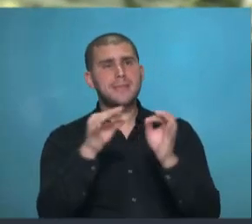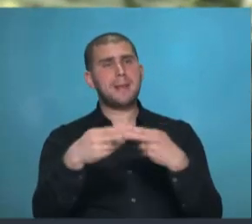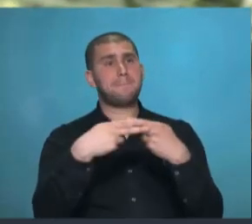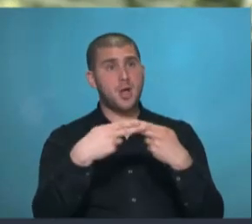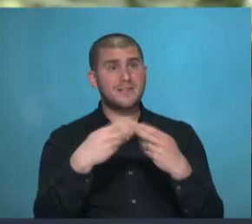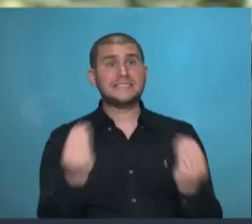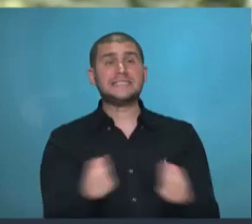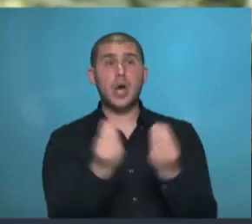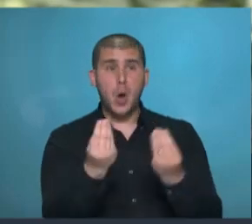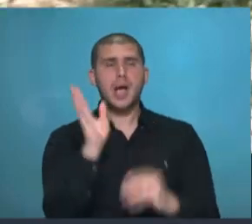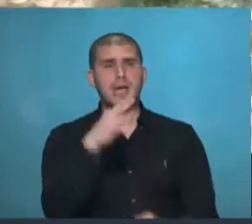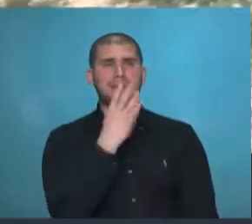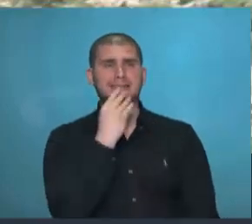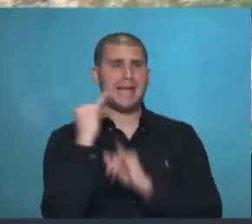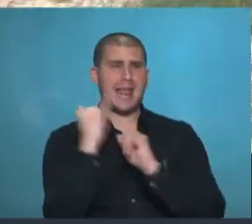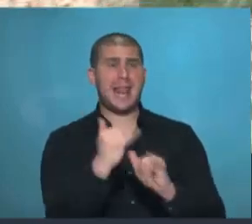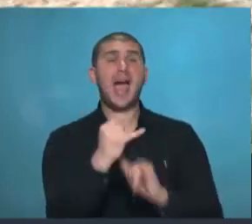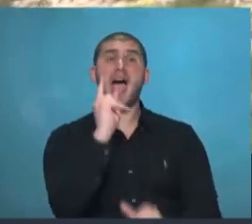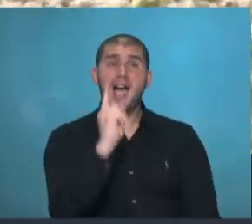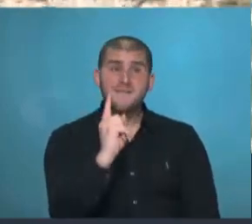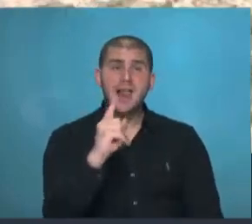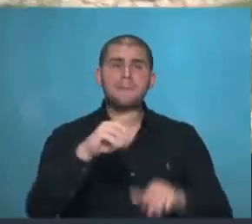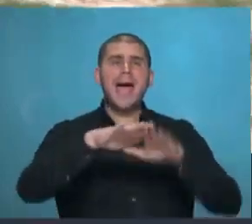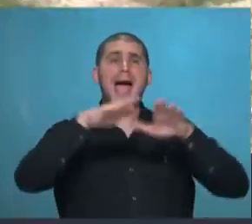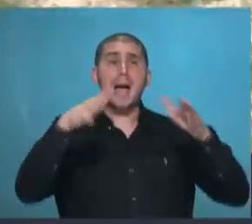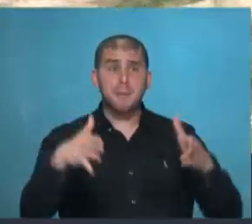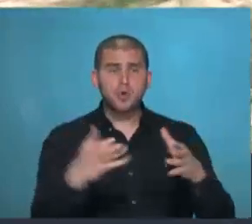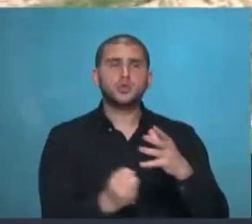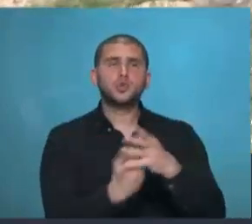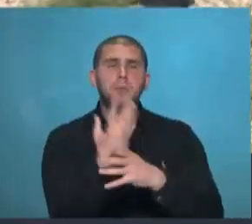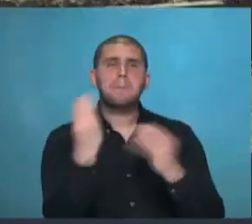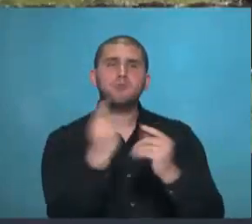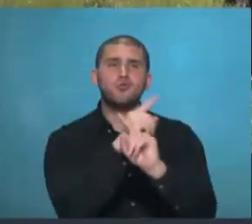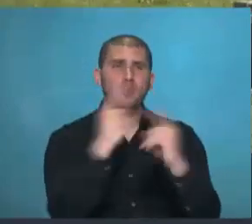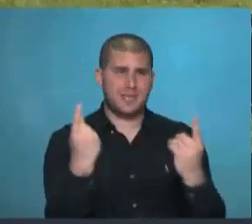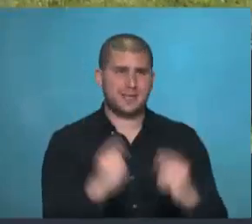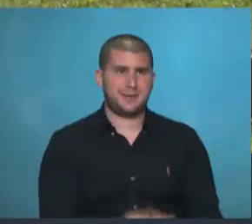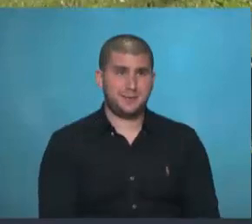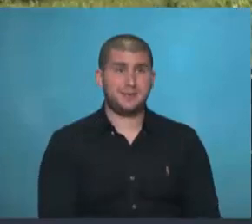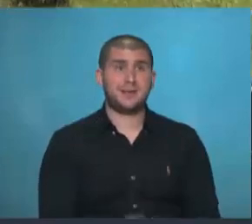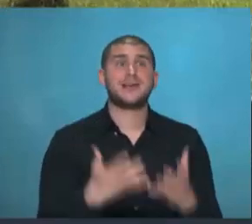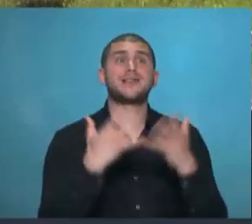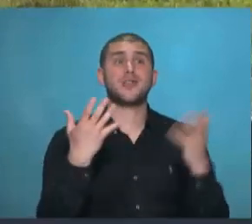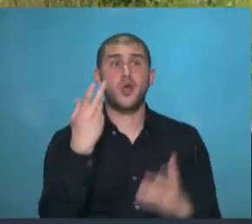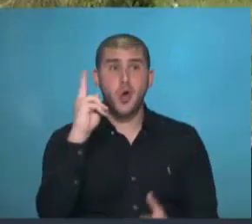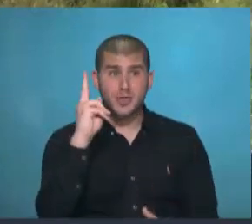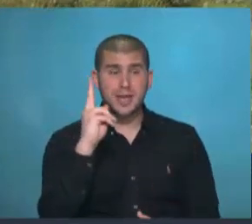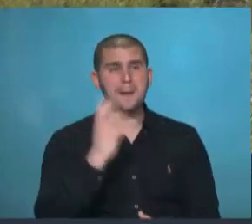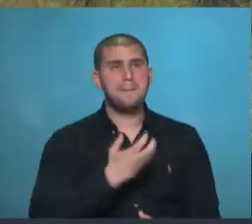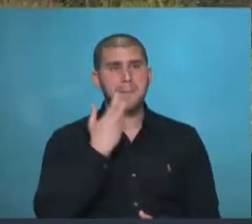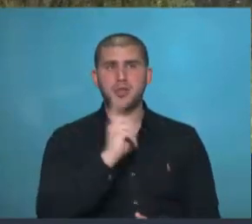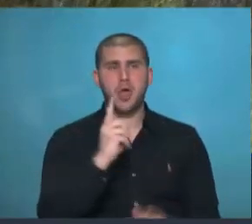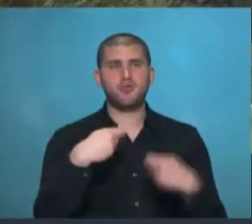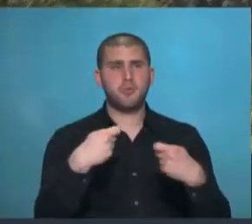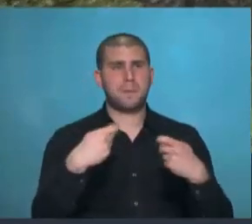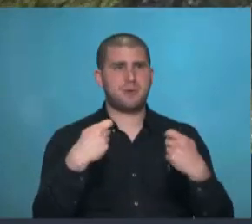והסחורה תגיע גם לישראל. אבל בחממות האלה צומח משהו אחר, גדול יותר מפירות שמוכרים